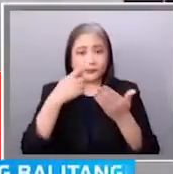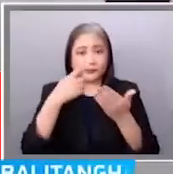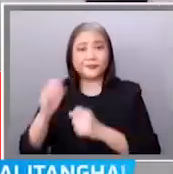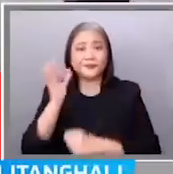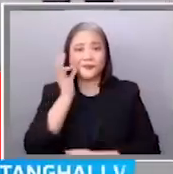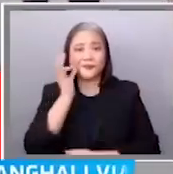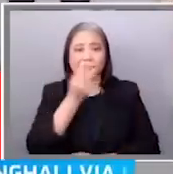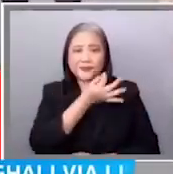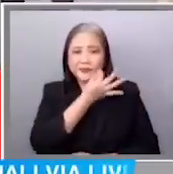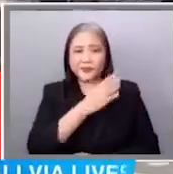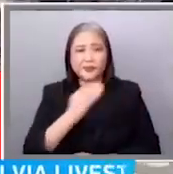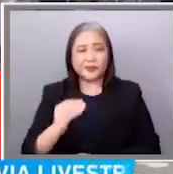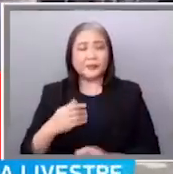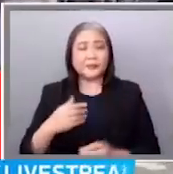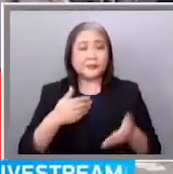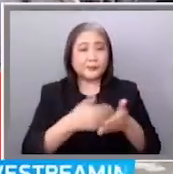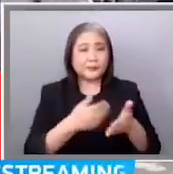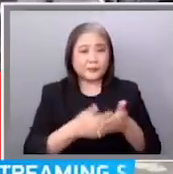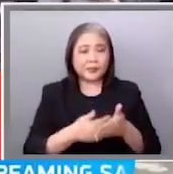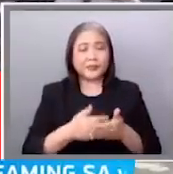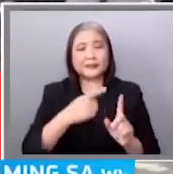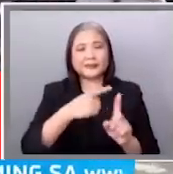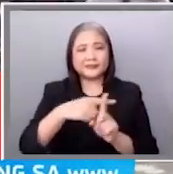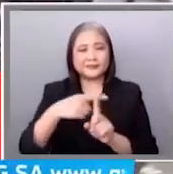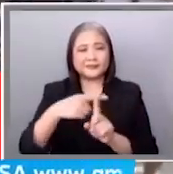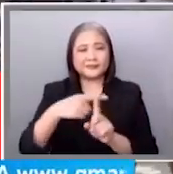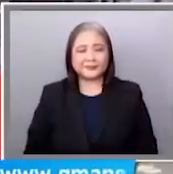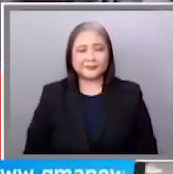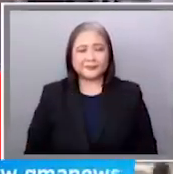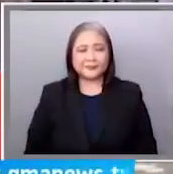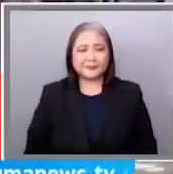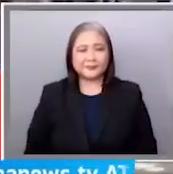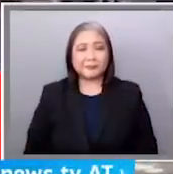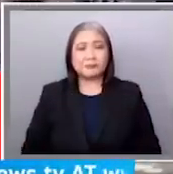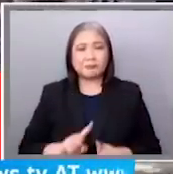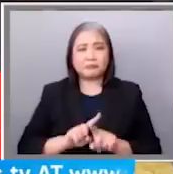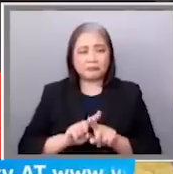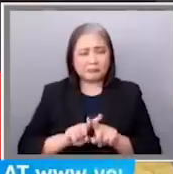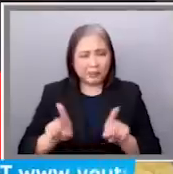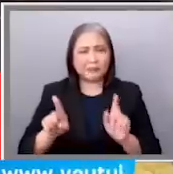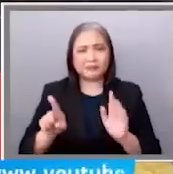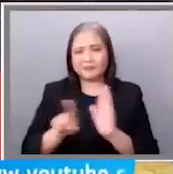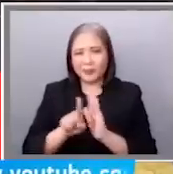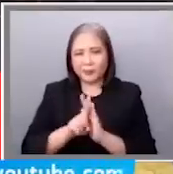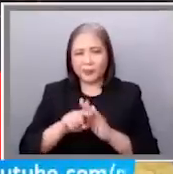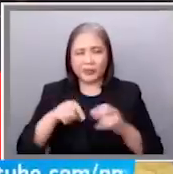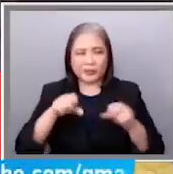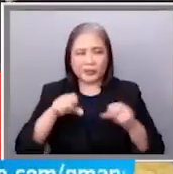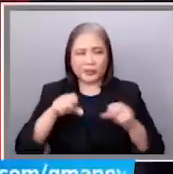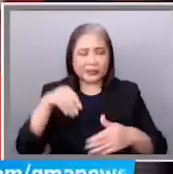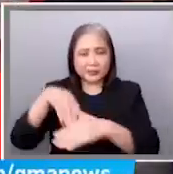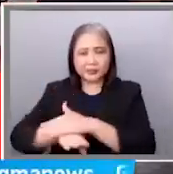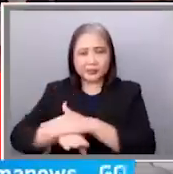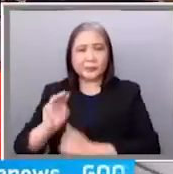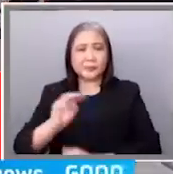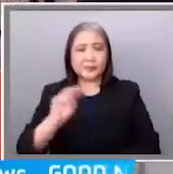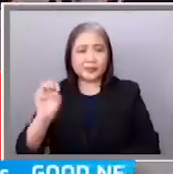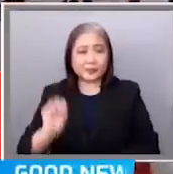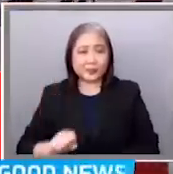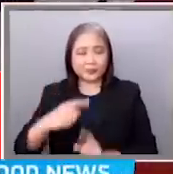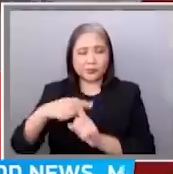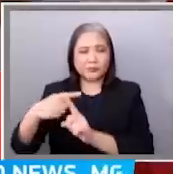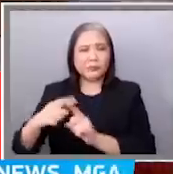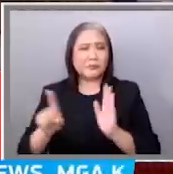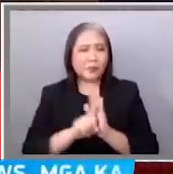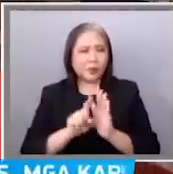malapit na sa sementeryo. Pero bawal ang vendor sa loob ng Manila South Cemetery. Bawal din ang mga armas, alak,